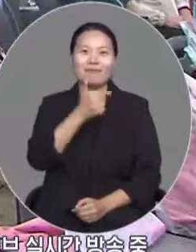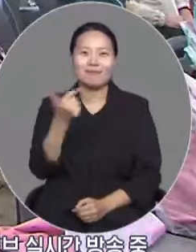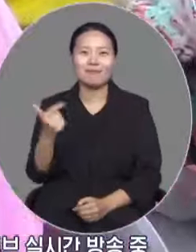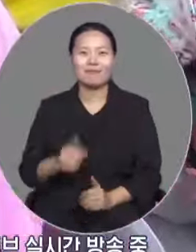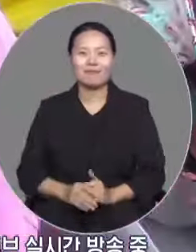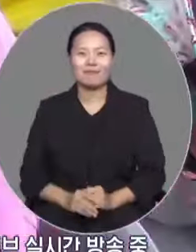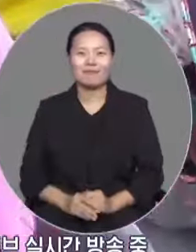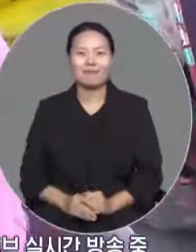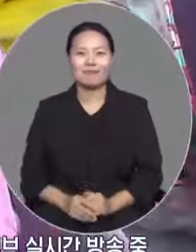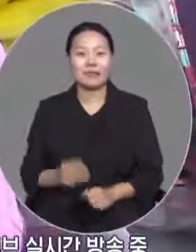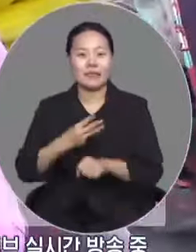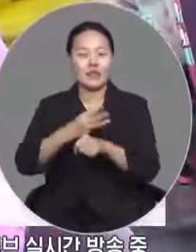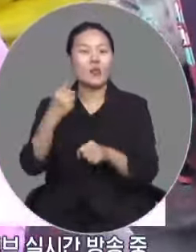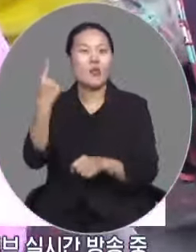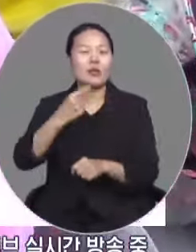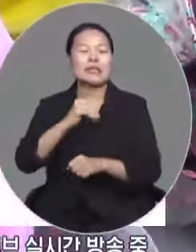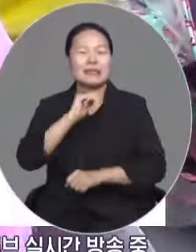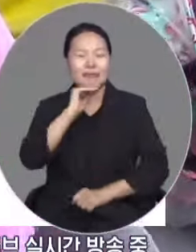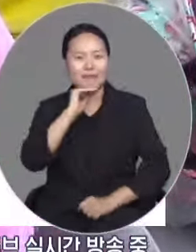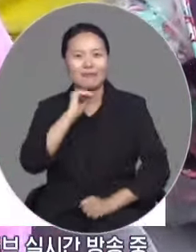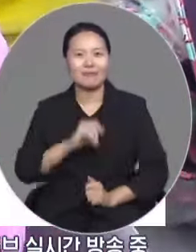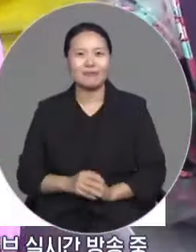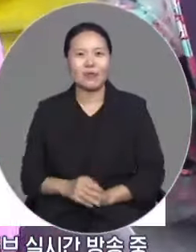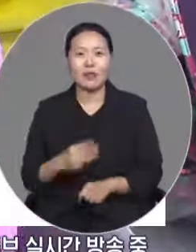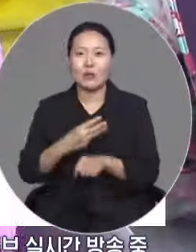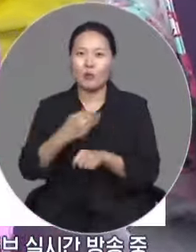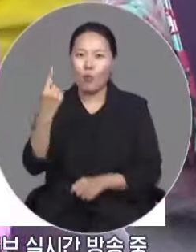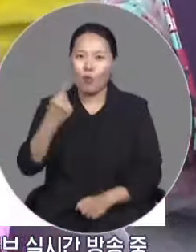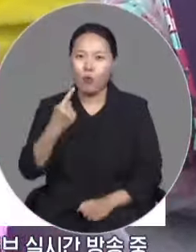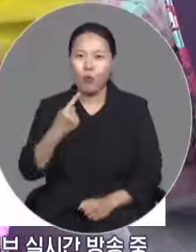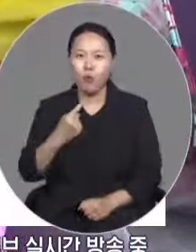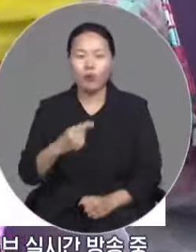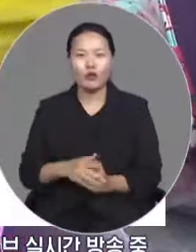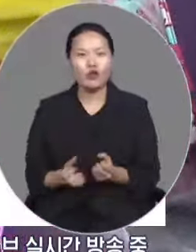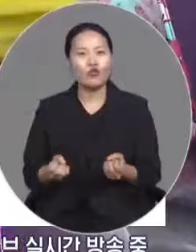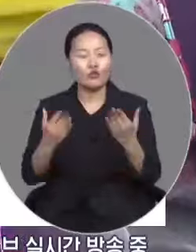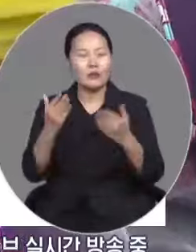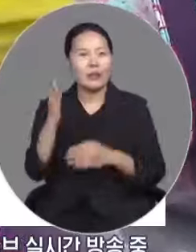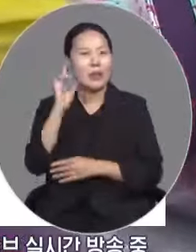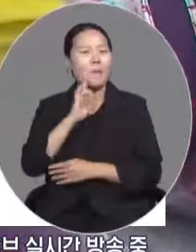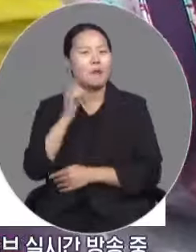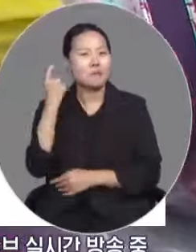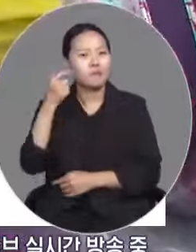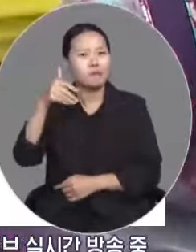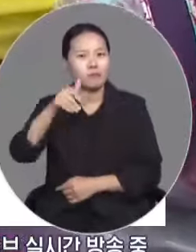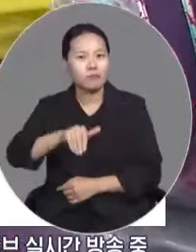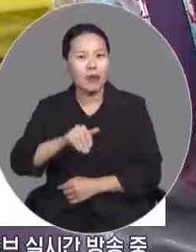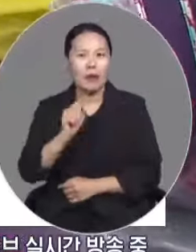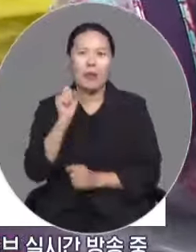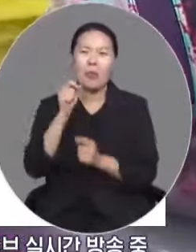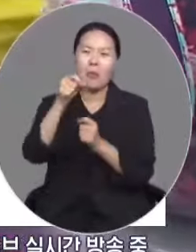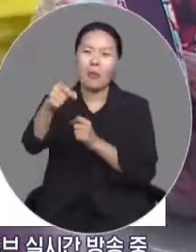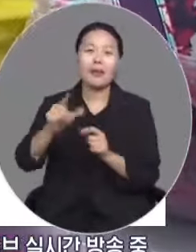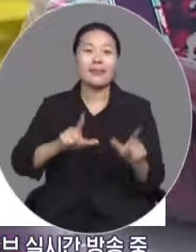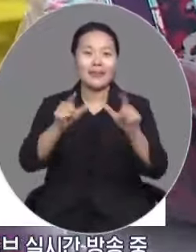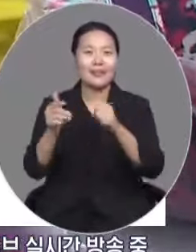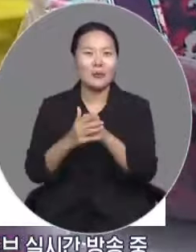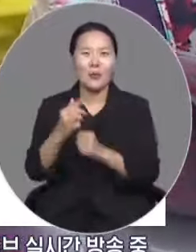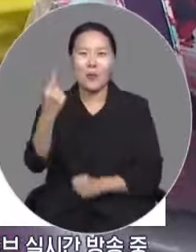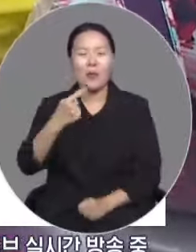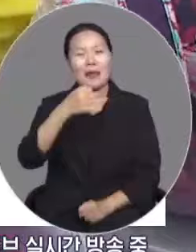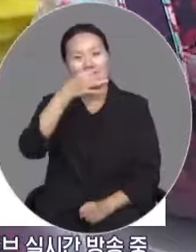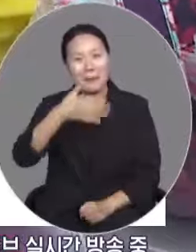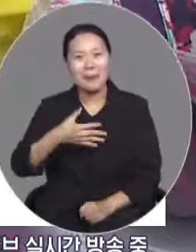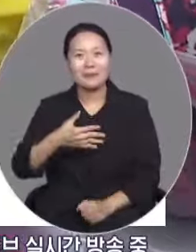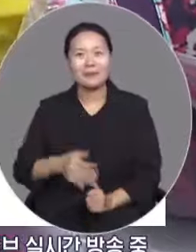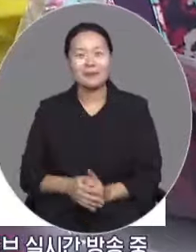달궈집니다. 3시부터 기다렸어요. 3시부터 와서 해양축제 얘기만 들었었는데 예, 거리가 있다 보니까 잘